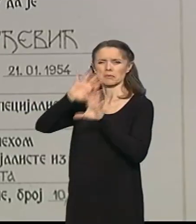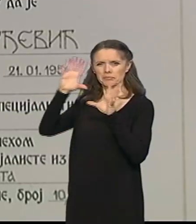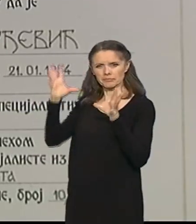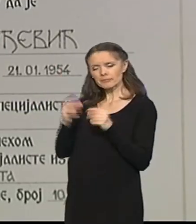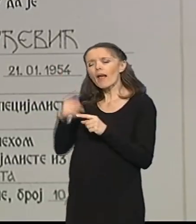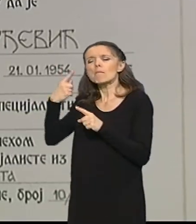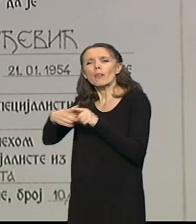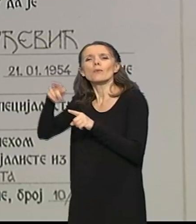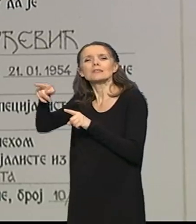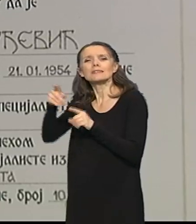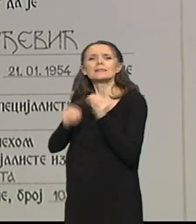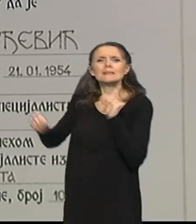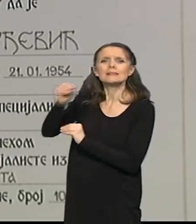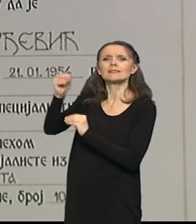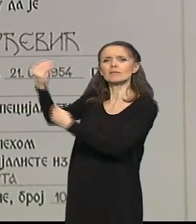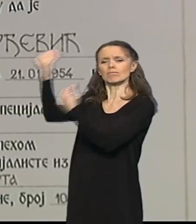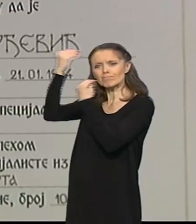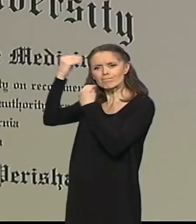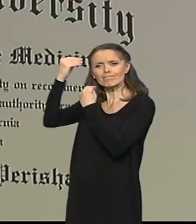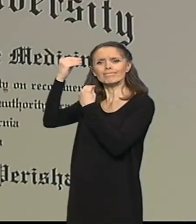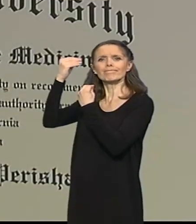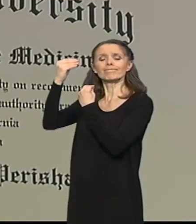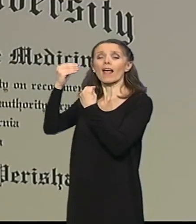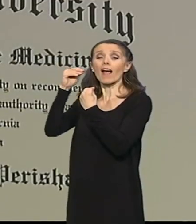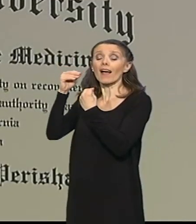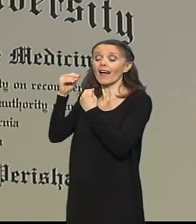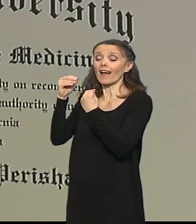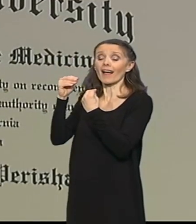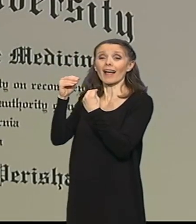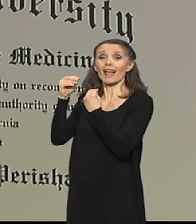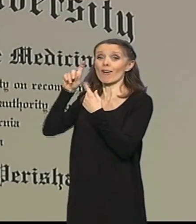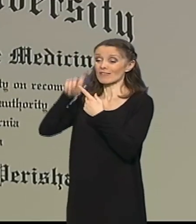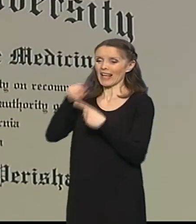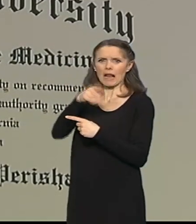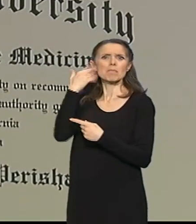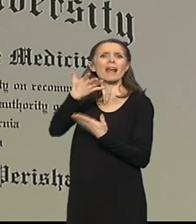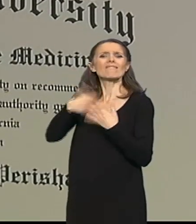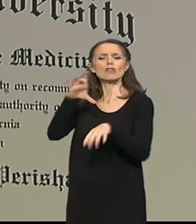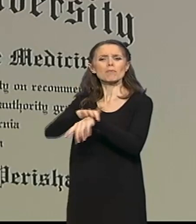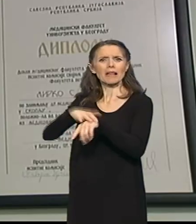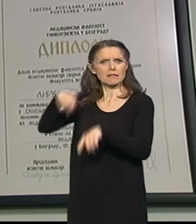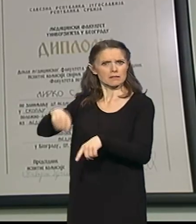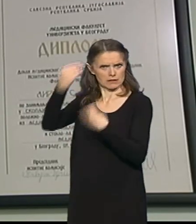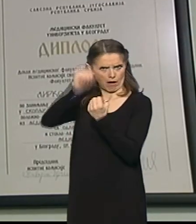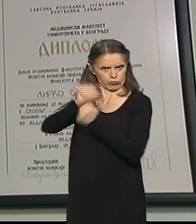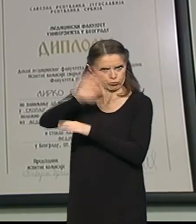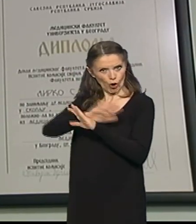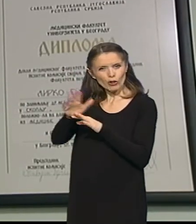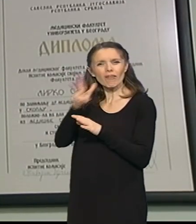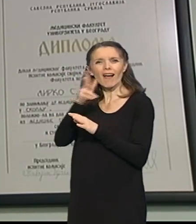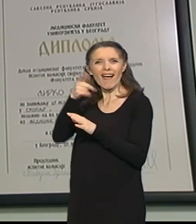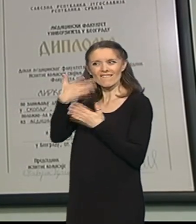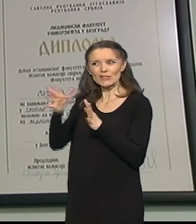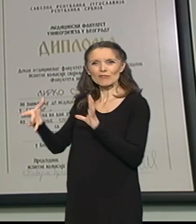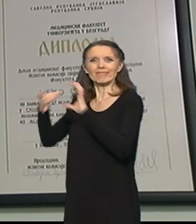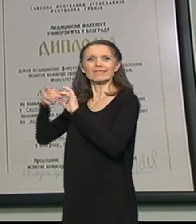svoje usavršavanje, zapravo spojili ste zapadnjačku medicinu sa istočnjačkom tradicionalnom